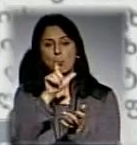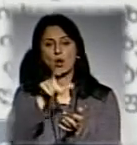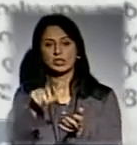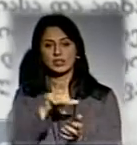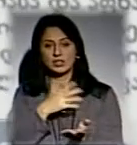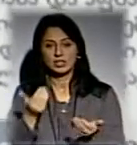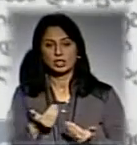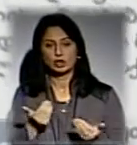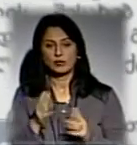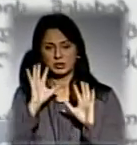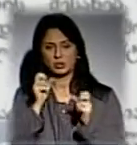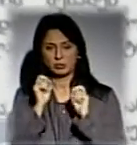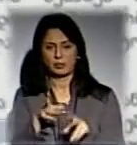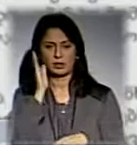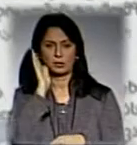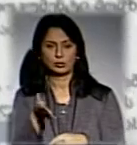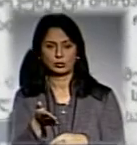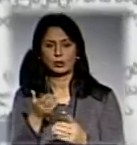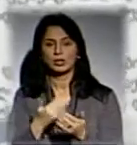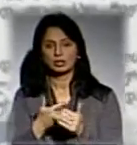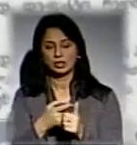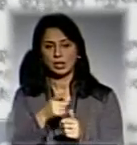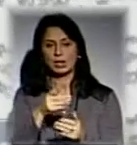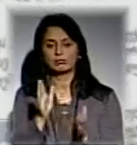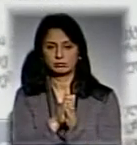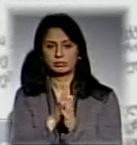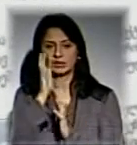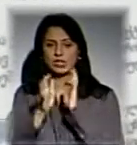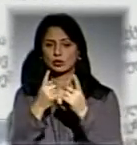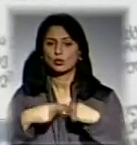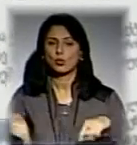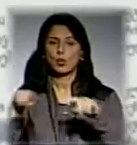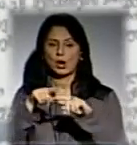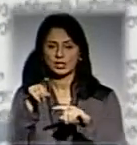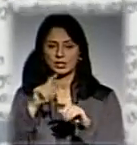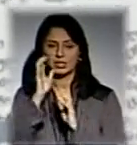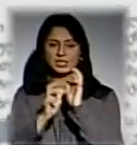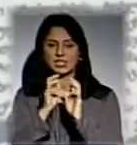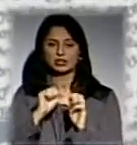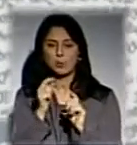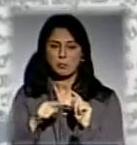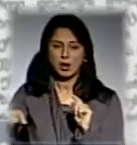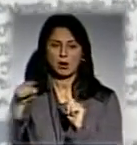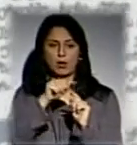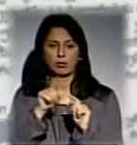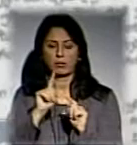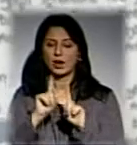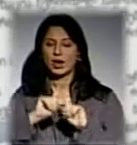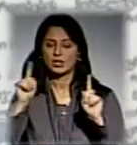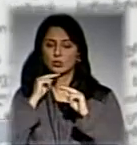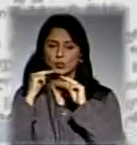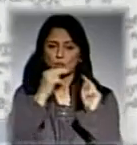მოსახლეობის თვითმყოფადობასაც სერიოზული საფრთხე დაემუქრება. მიმართავთ საერთაშორისო ორგანიზაციებსა და საერთაშორისო თანამეგობრობასთან